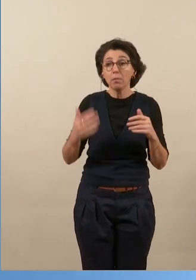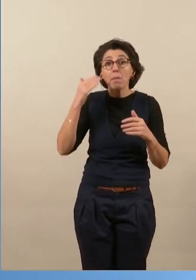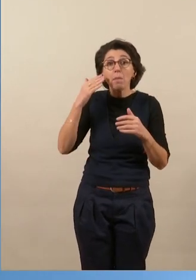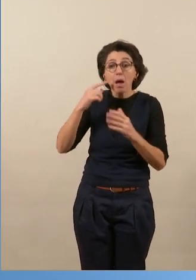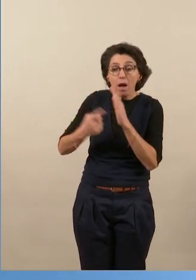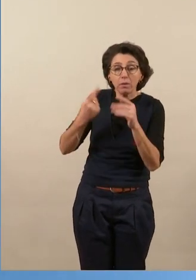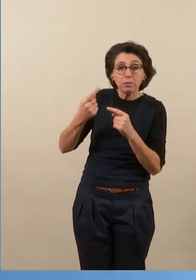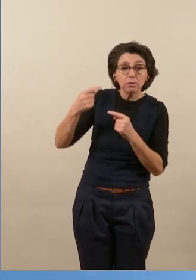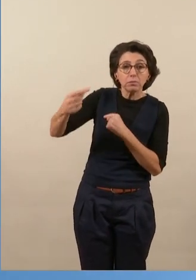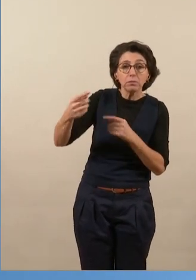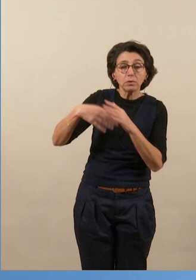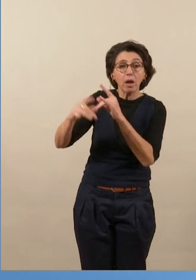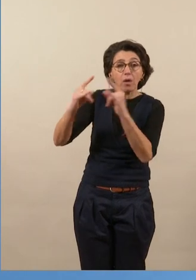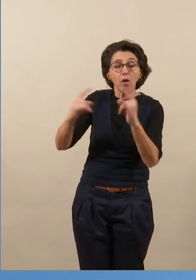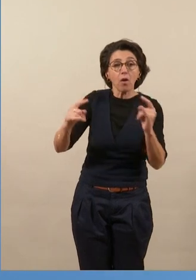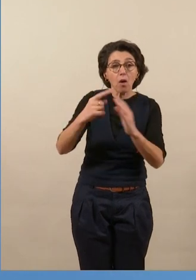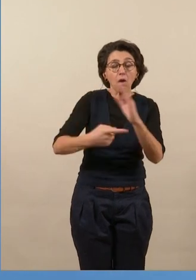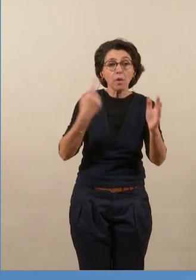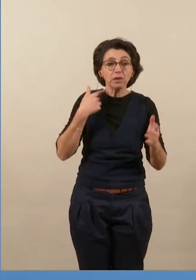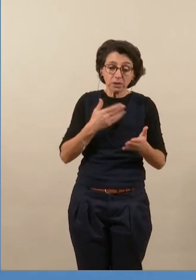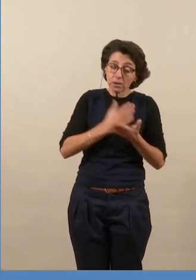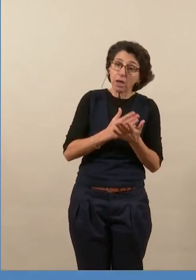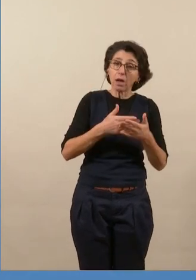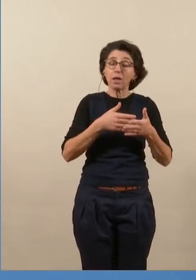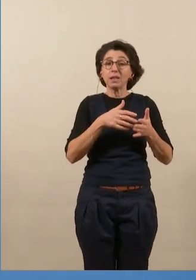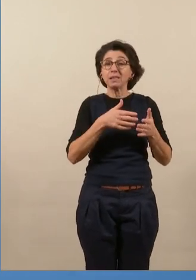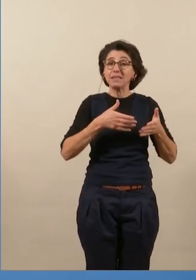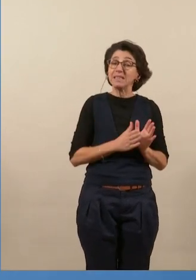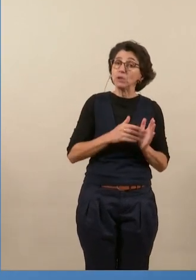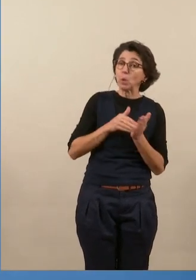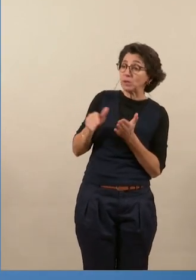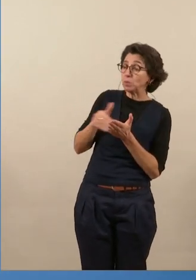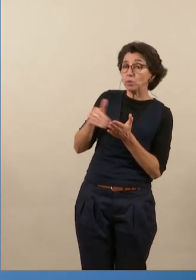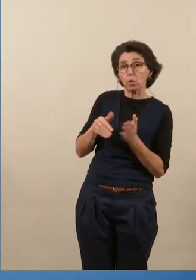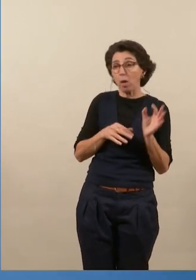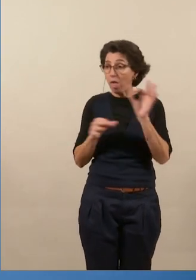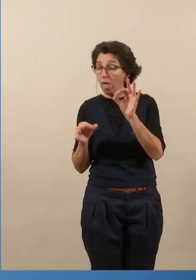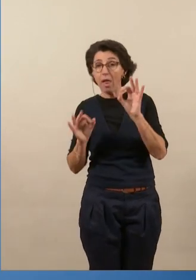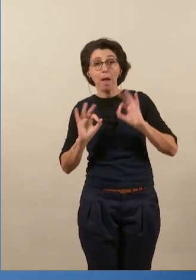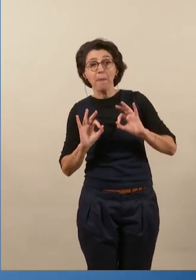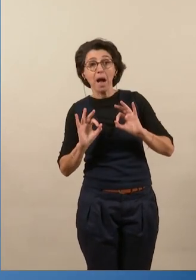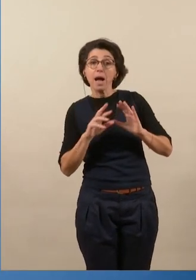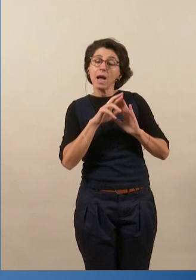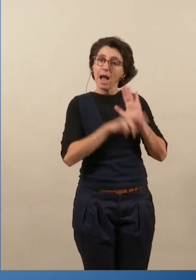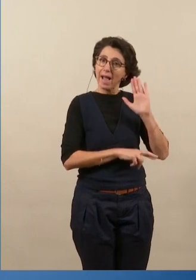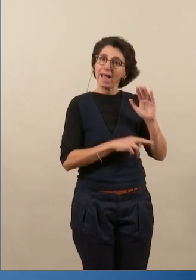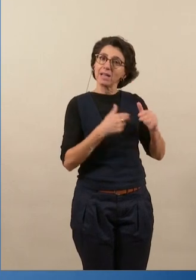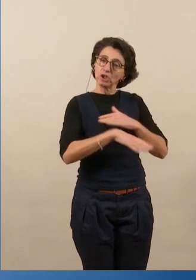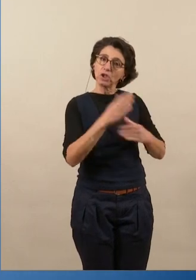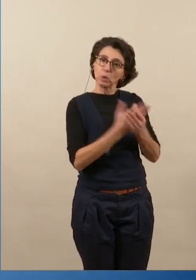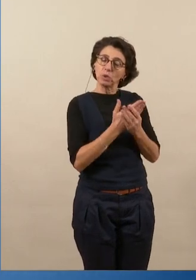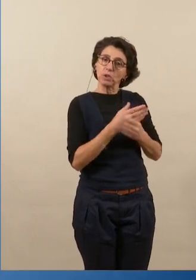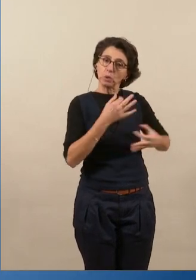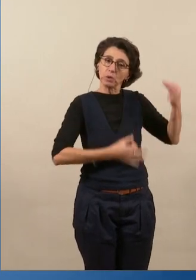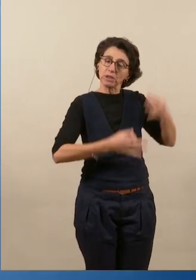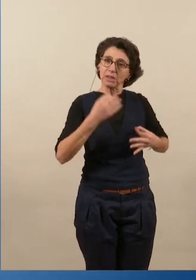arrêtés d'expulsion ne sont pas posés règles du dossier juridique qui fera que les assureurs serait obligé de payer voilà je vous ai interpellé